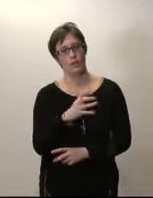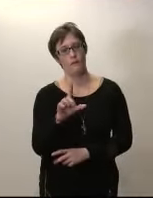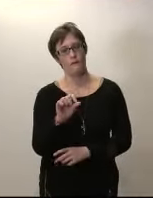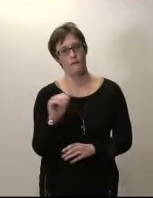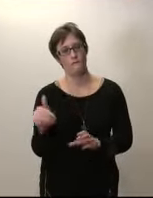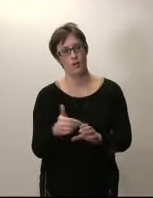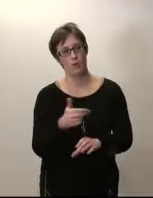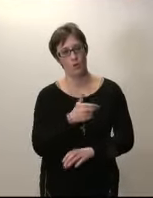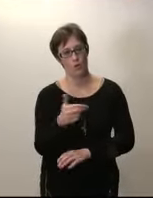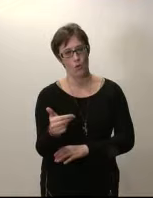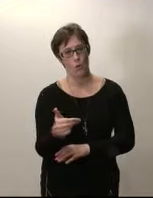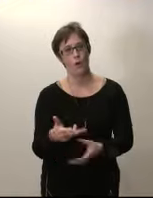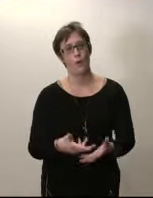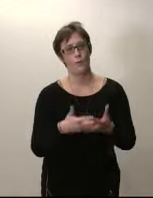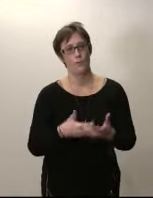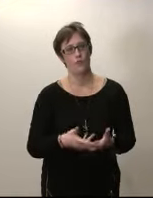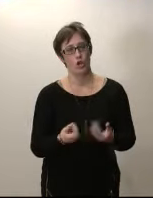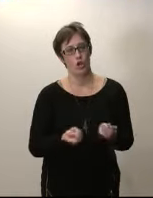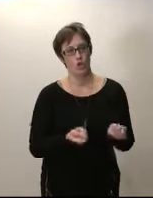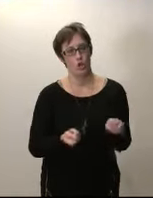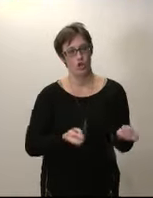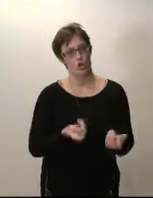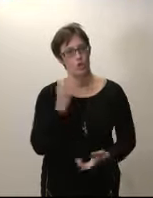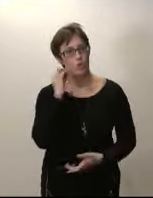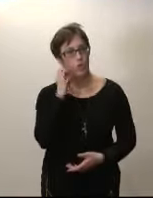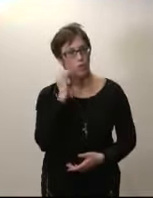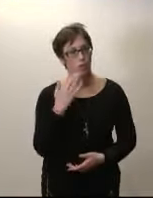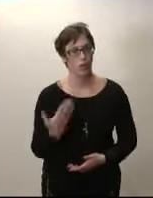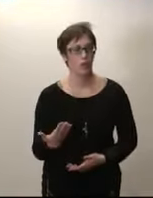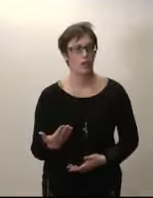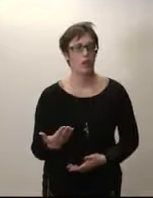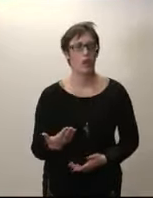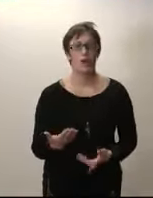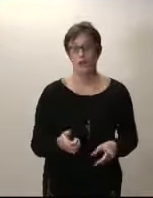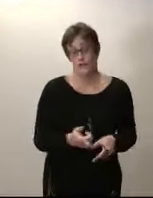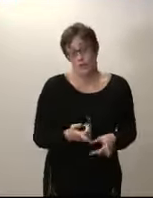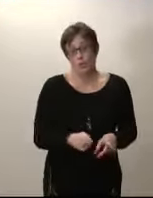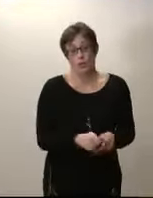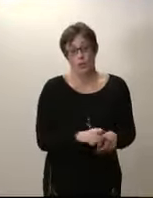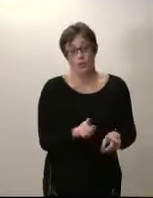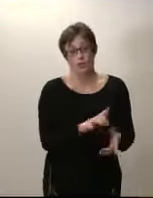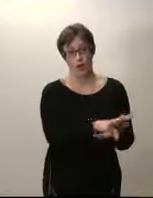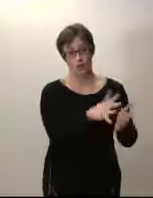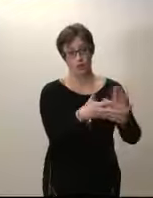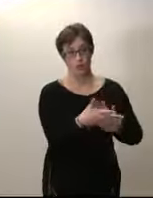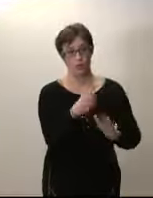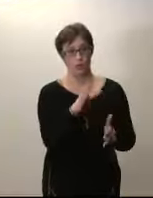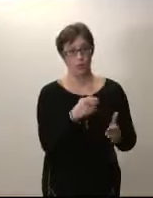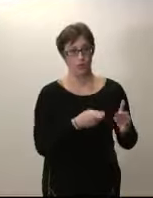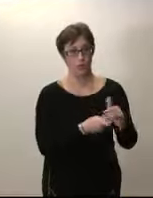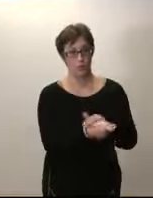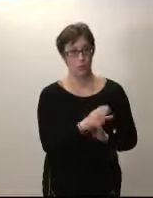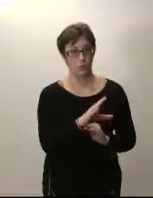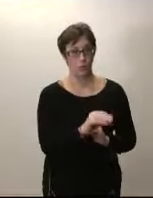euros. Et c'est essentiellement... alors, c'est des baisses des subventions aux associations, mais qui ont été évoquées dans les